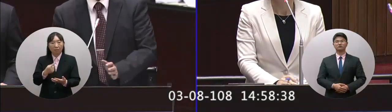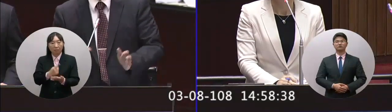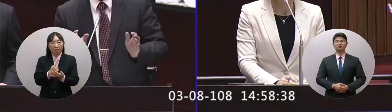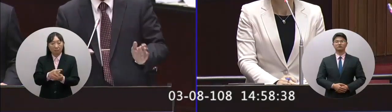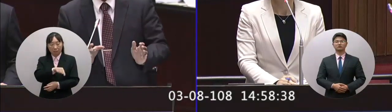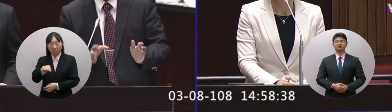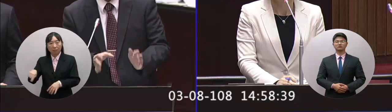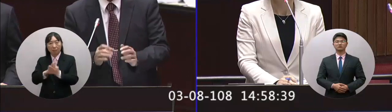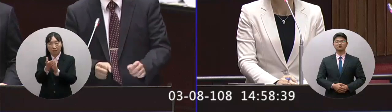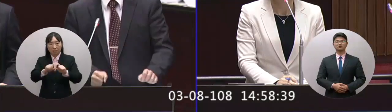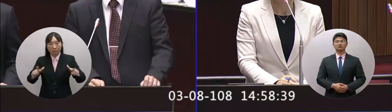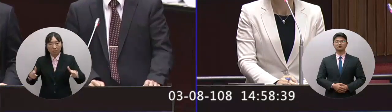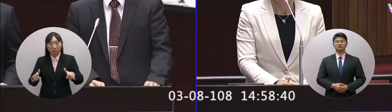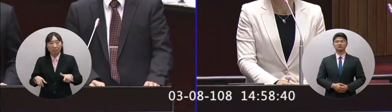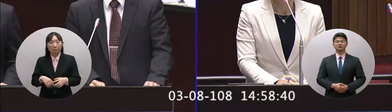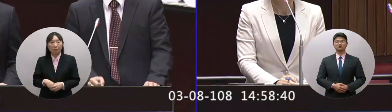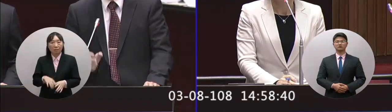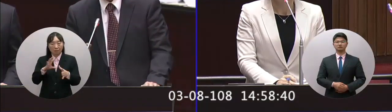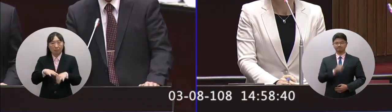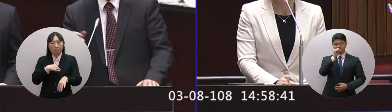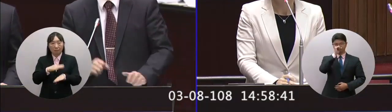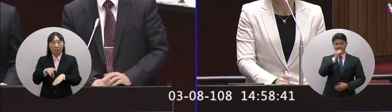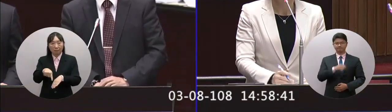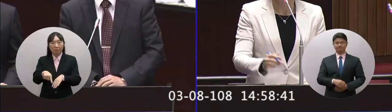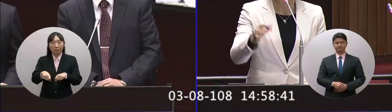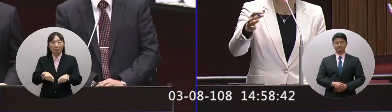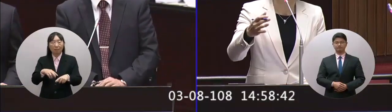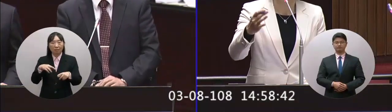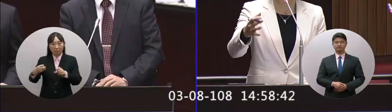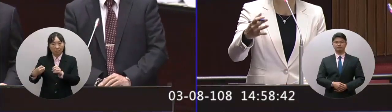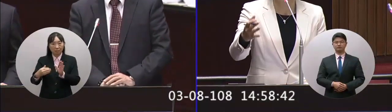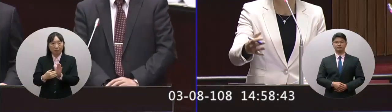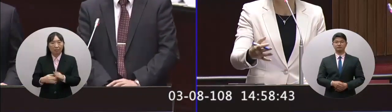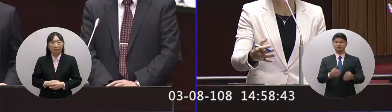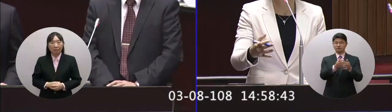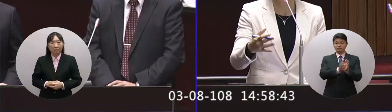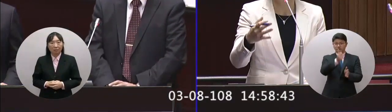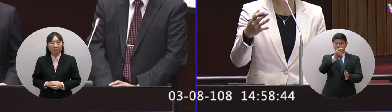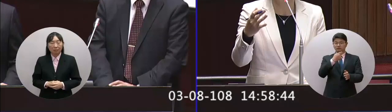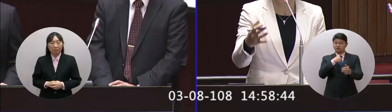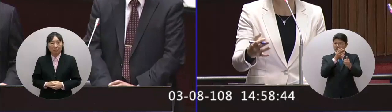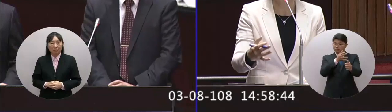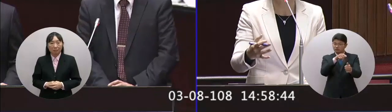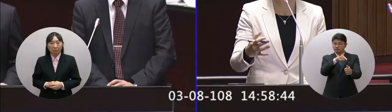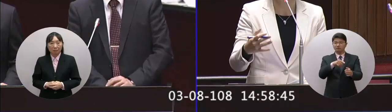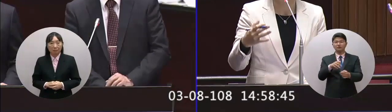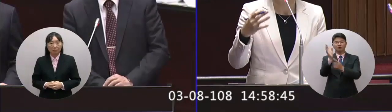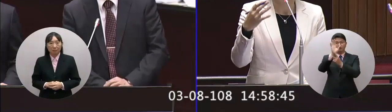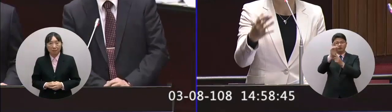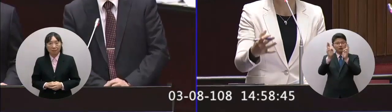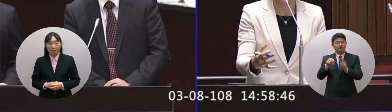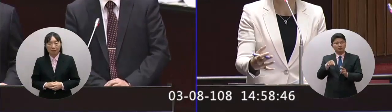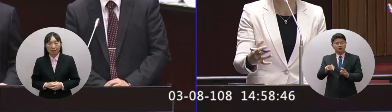单拢不共款。啊，即马就是拢咧执行这个代志，咧跟咱的厂商咧。 好嘞，部长，我可不可以问一下，就是说这个风力发电